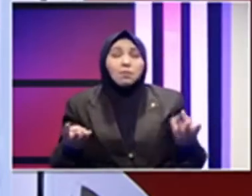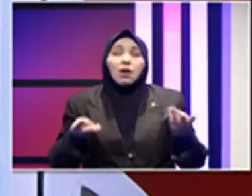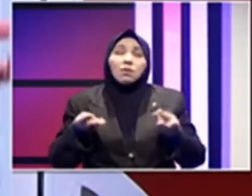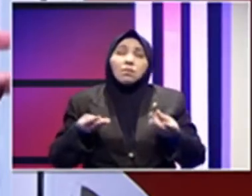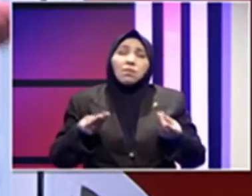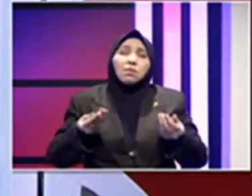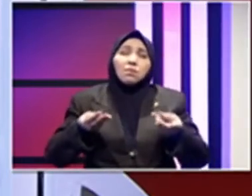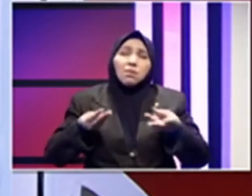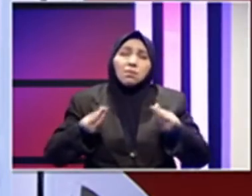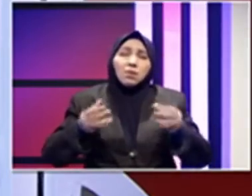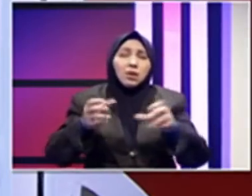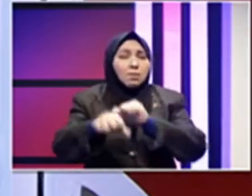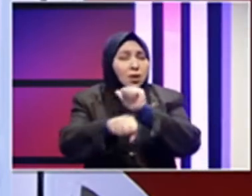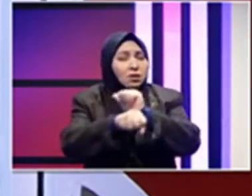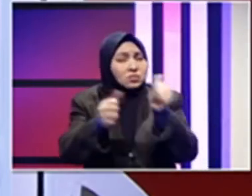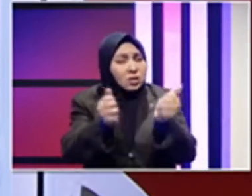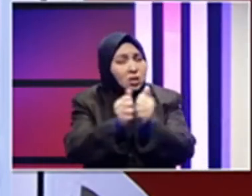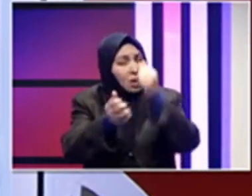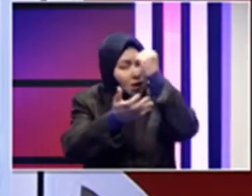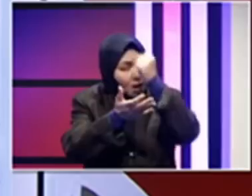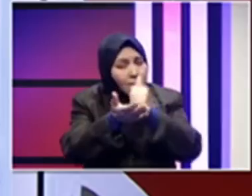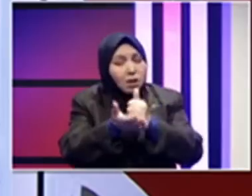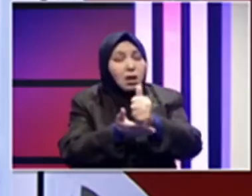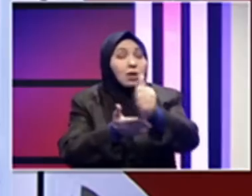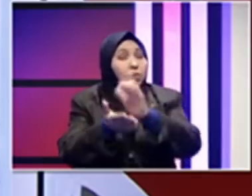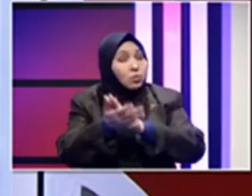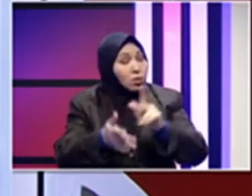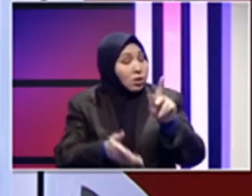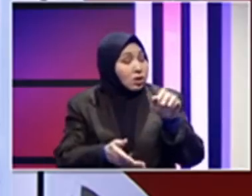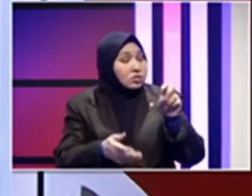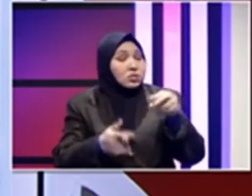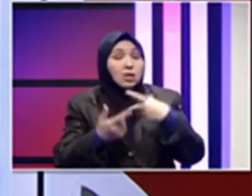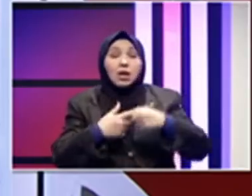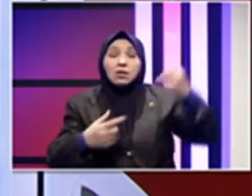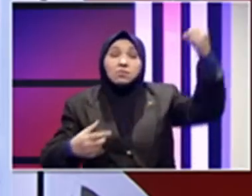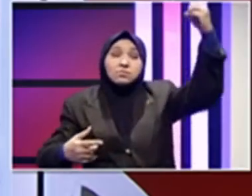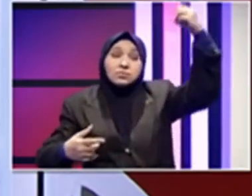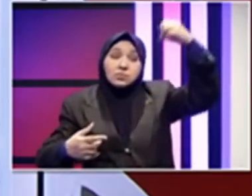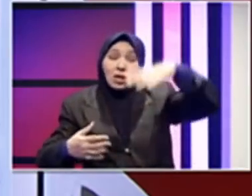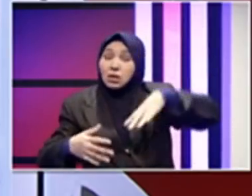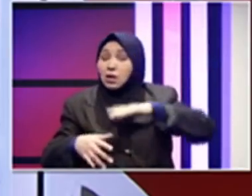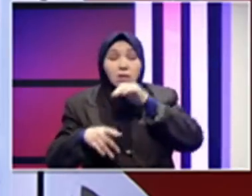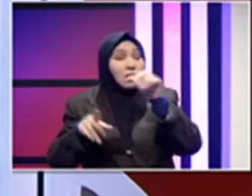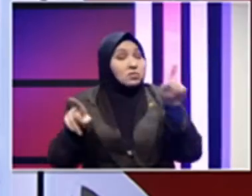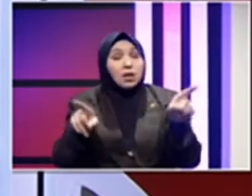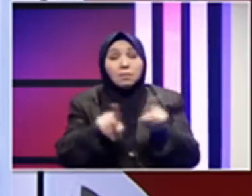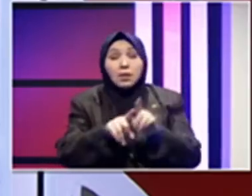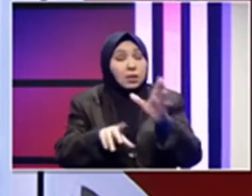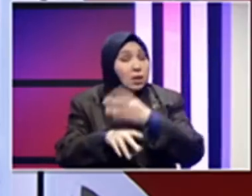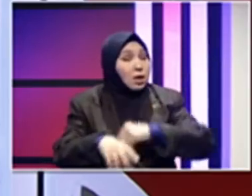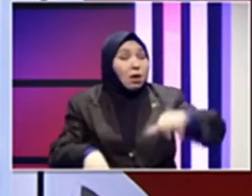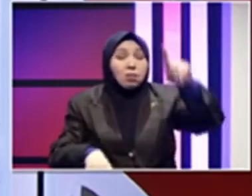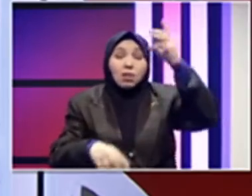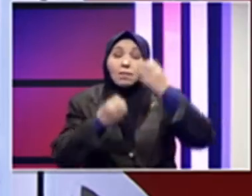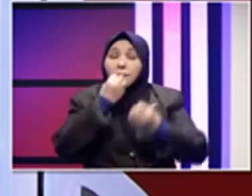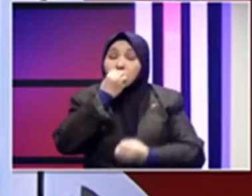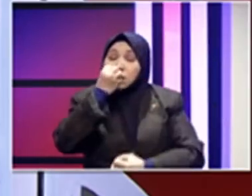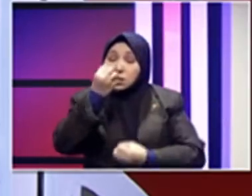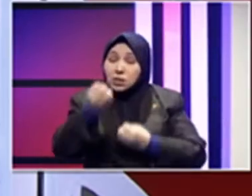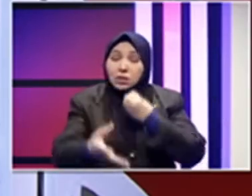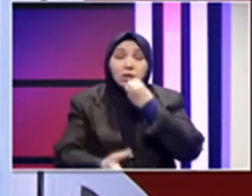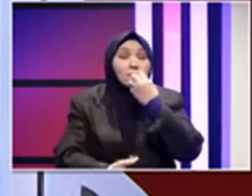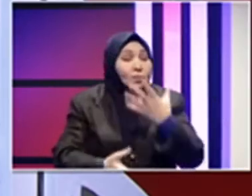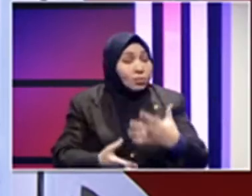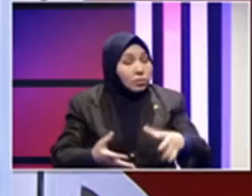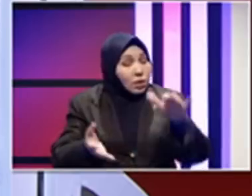dapat kerja dengan amanah, itu semua adalah kesan daripada cahaya. Tak sama. Dan kemudian Allah menyatakan walal zillu walal